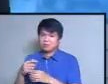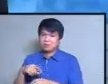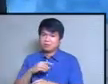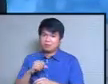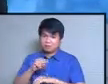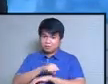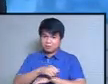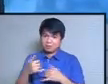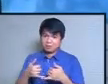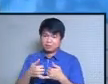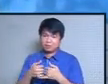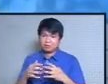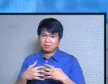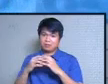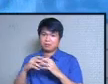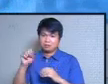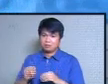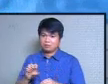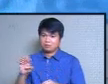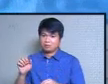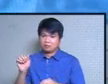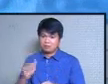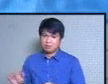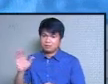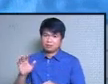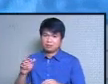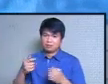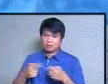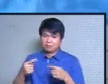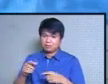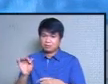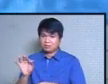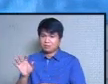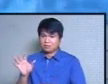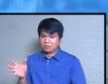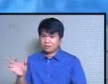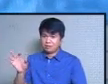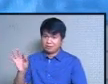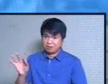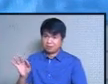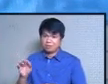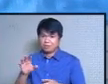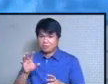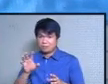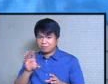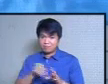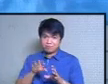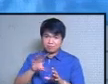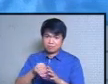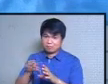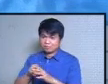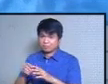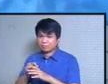Games ay unang tinatag bilang Southeast Asian Peninsular Games o SEAP Games noong 1959. Nalayong pagsamasamay ng mga bansa sa